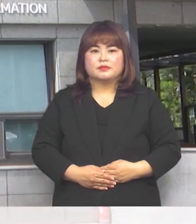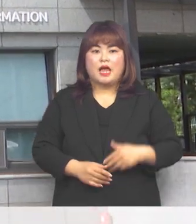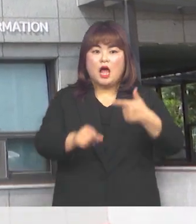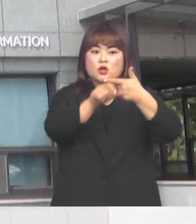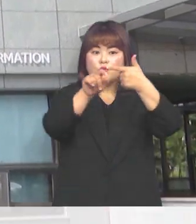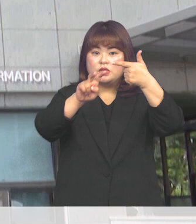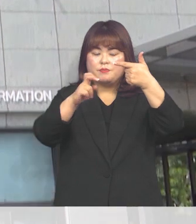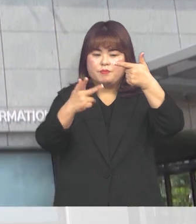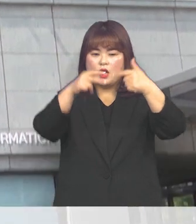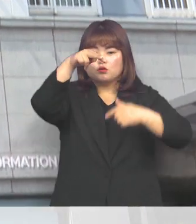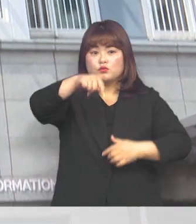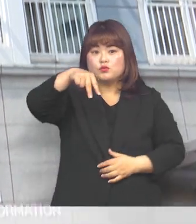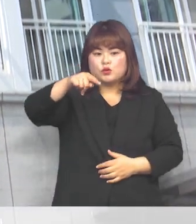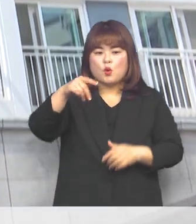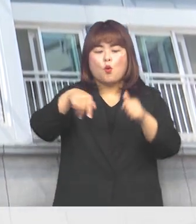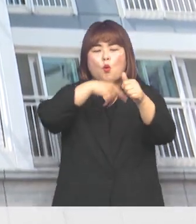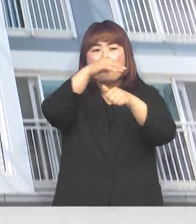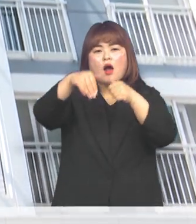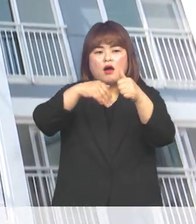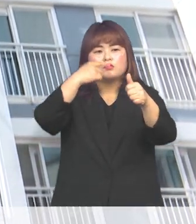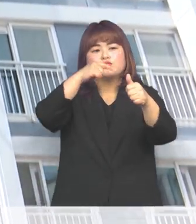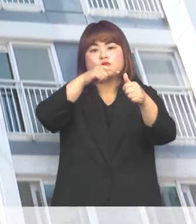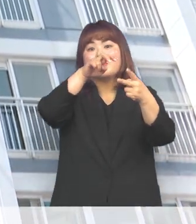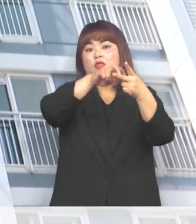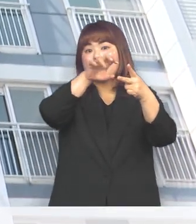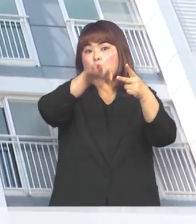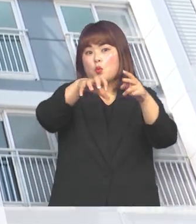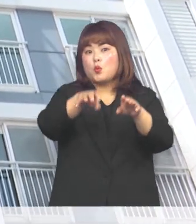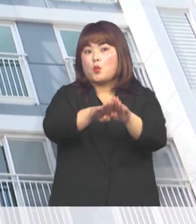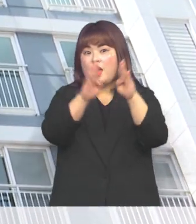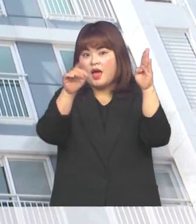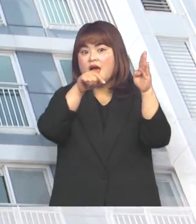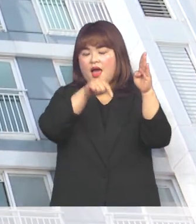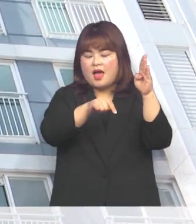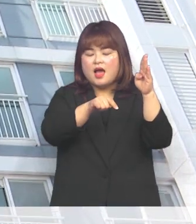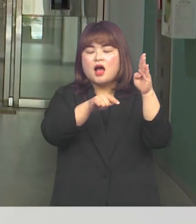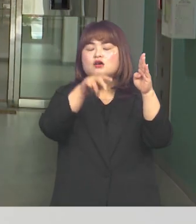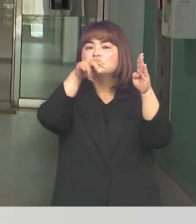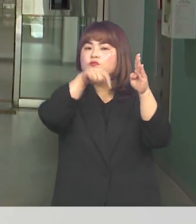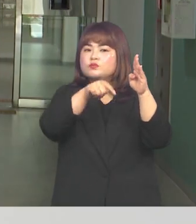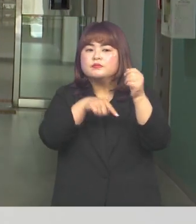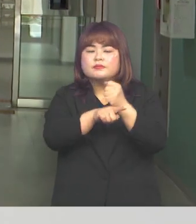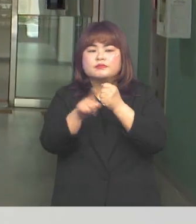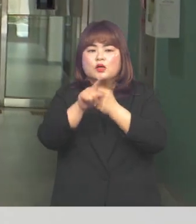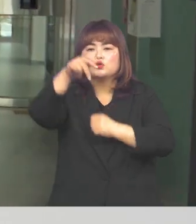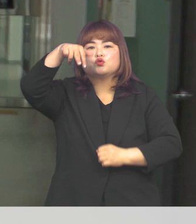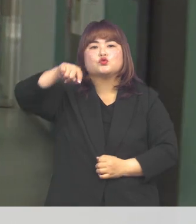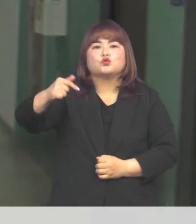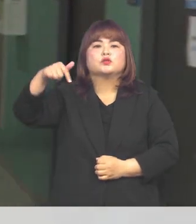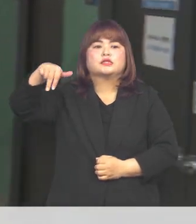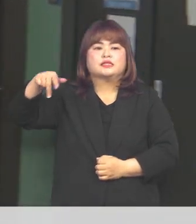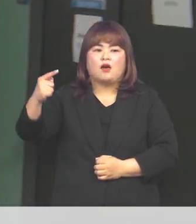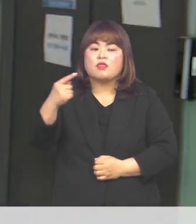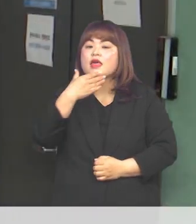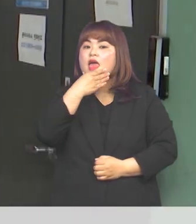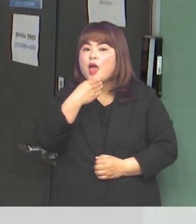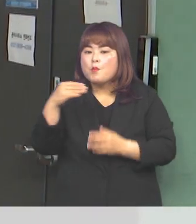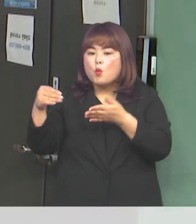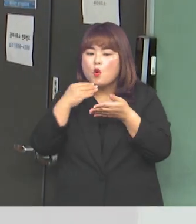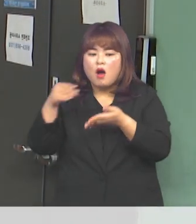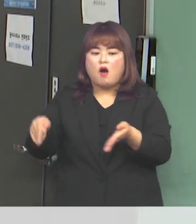28일 수지환경교육센터 개관식이 열렸습니다. 수지환경교육센터는 수지구 죽전동 경기행복주택